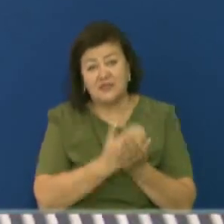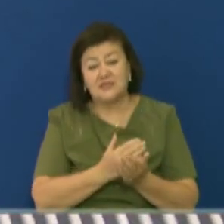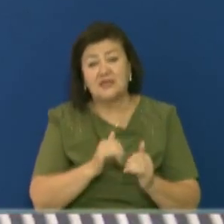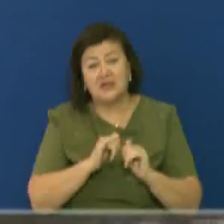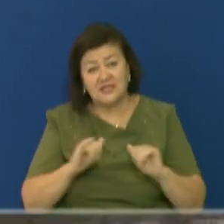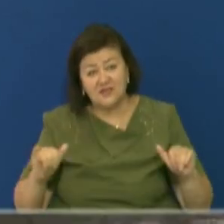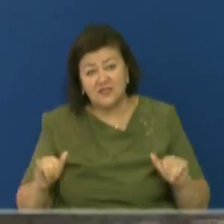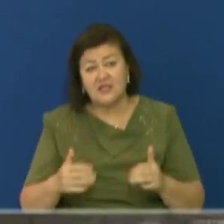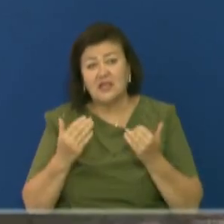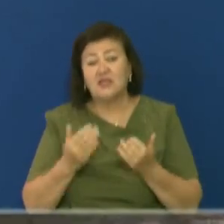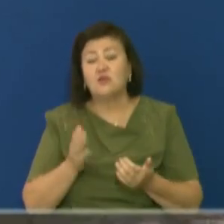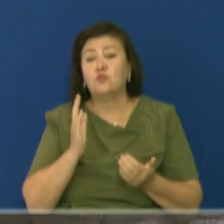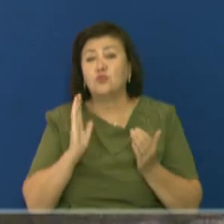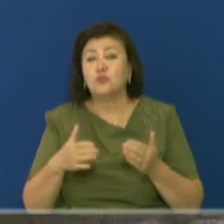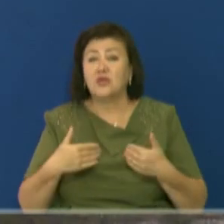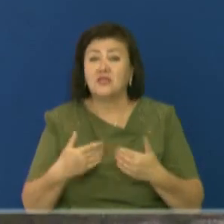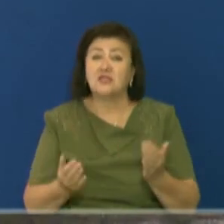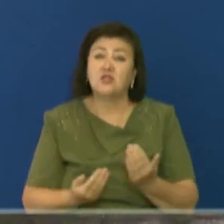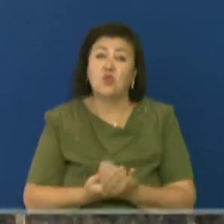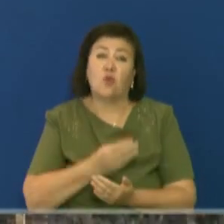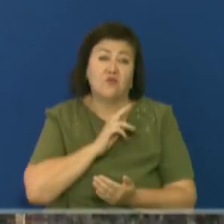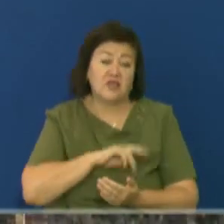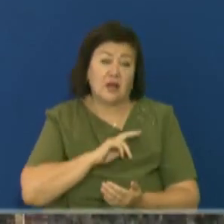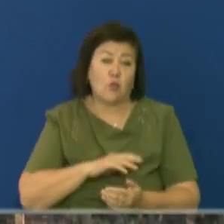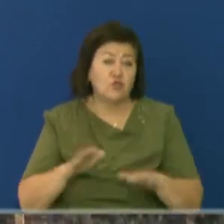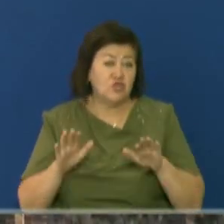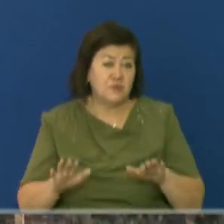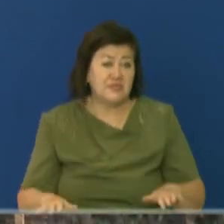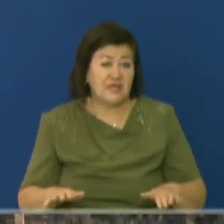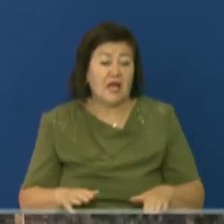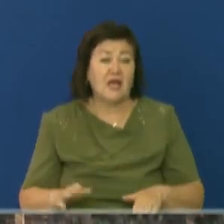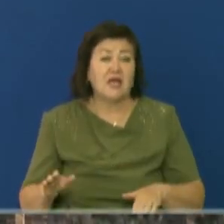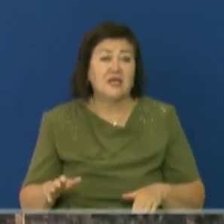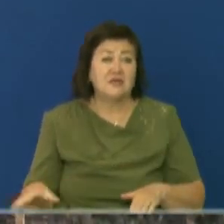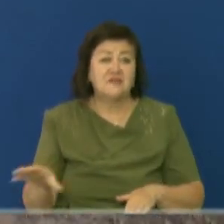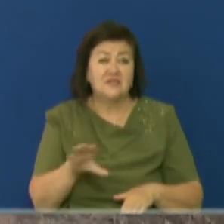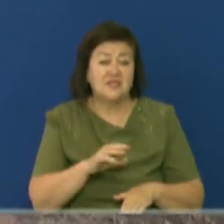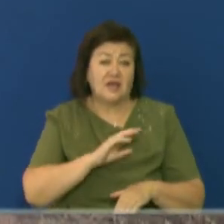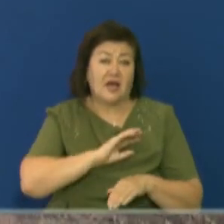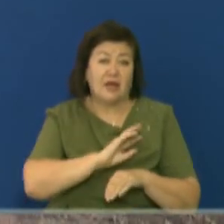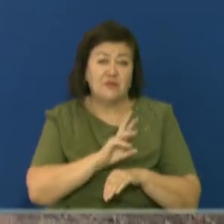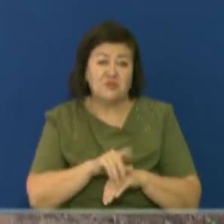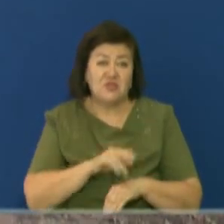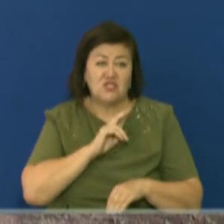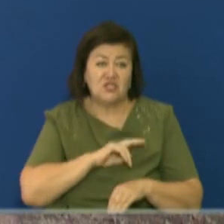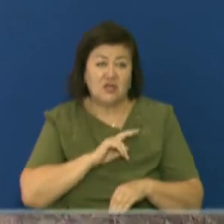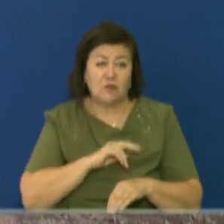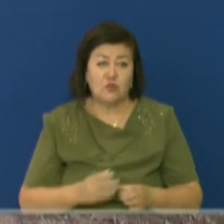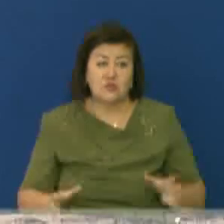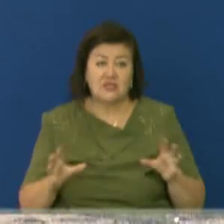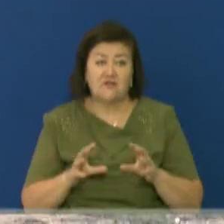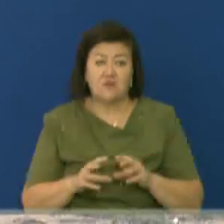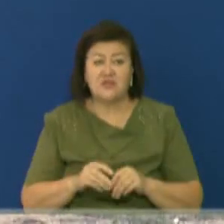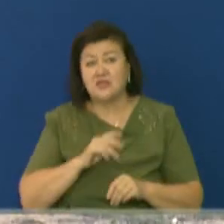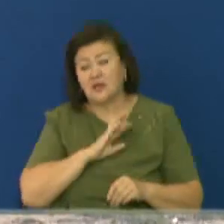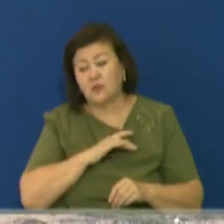тиімді пайдаланып, жаңа жұмыс орындарын ашсам дейді. Нәтижесінде халықты толығымен жұмыспен қамтып, тұрғындармен бірлесе жұмыс атқарып, ішкі